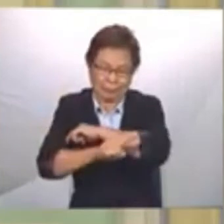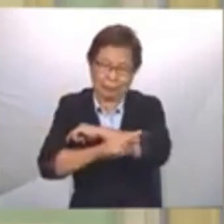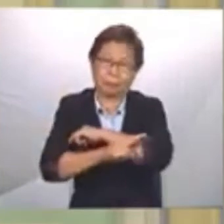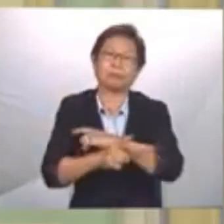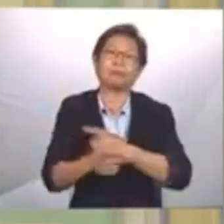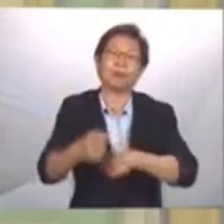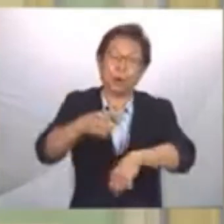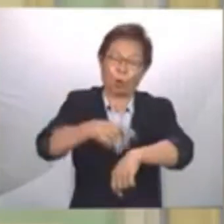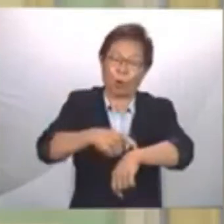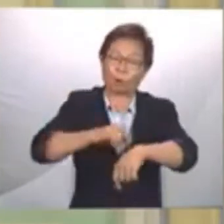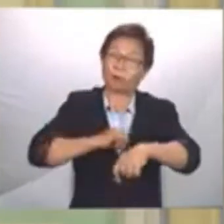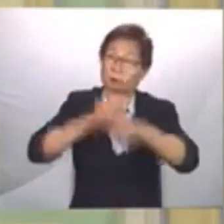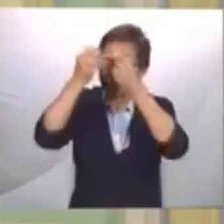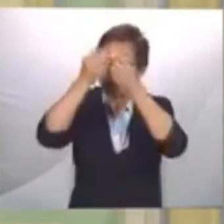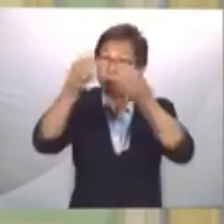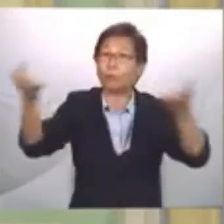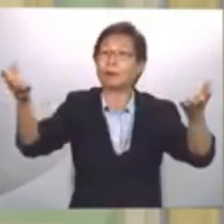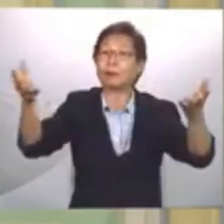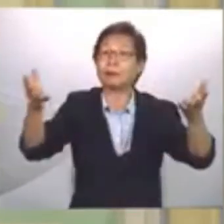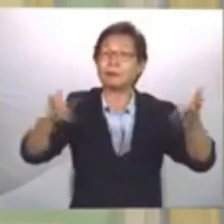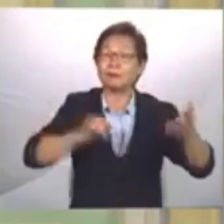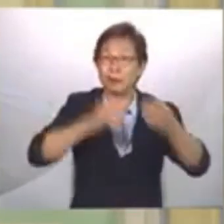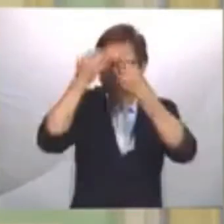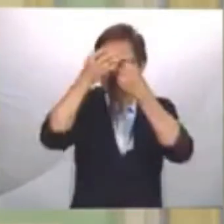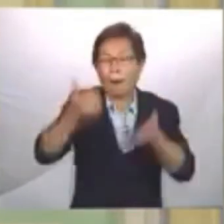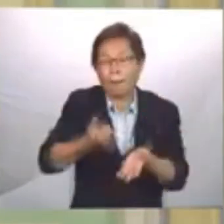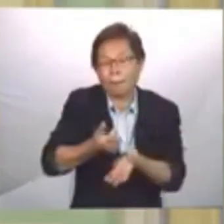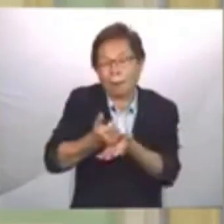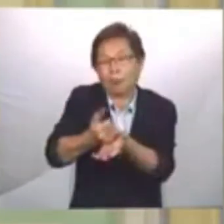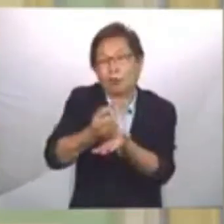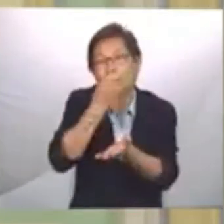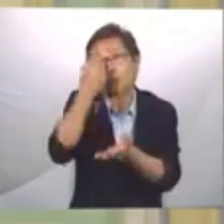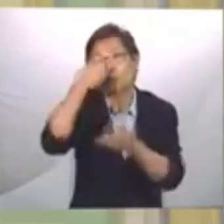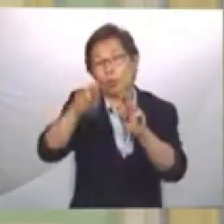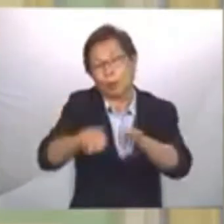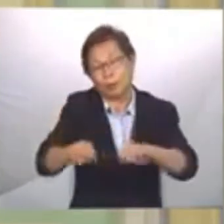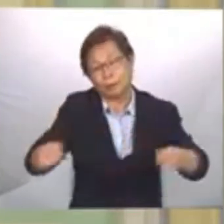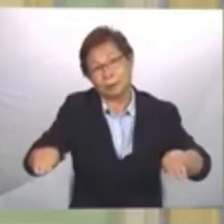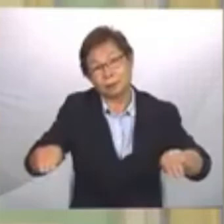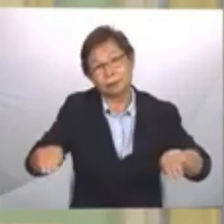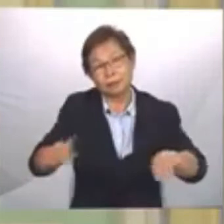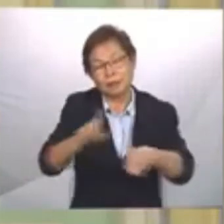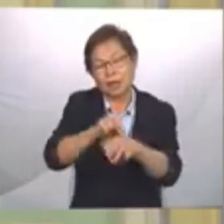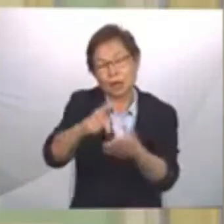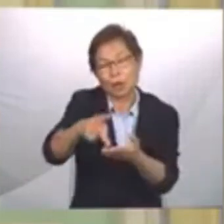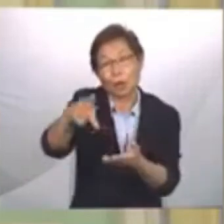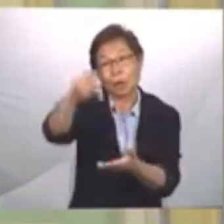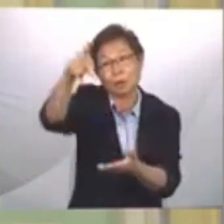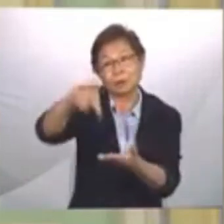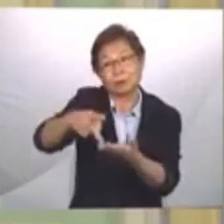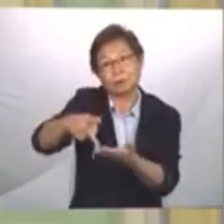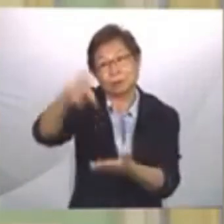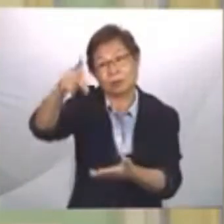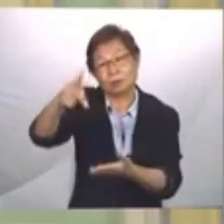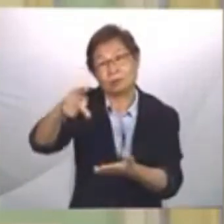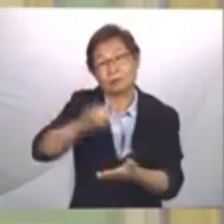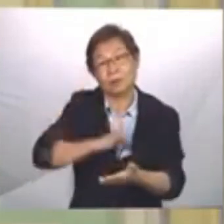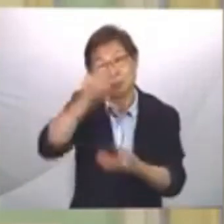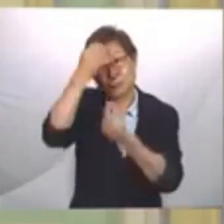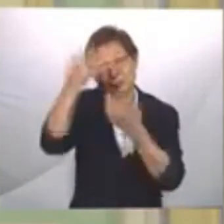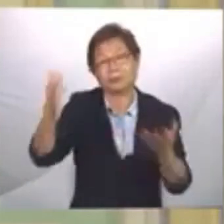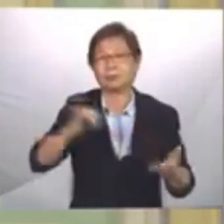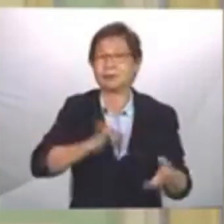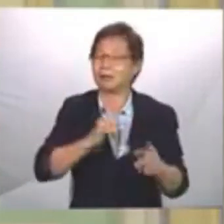Sewaktu saya mengumumkan tentang bantuan makanan untuk pelajar-pelajar di kolej-kolej, saya tidak